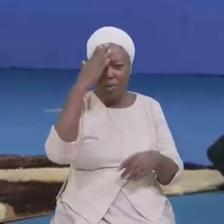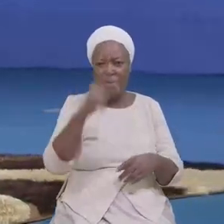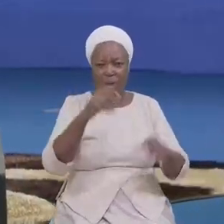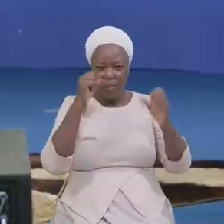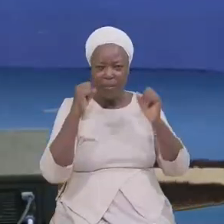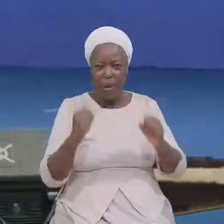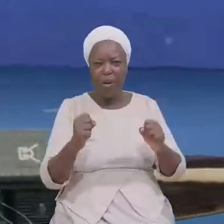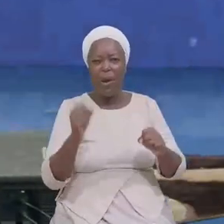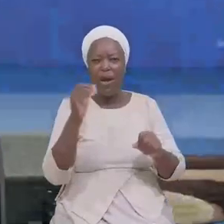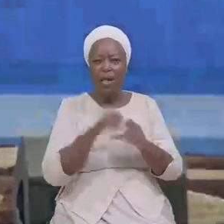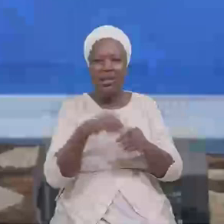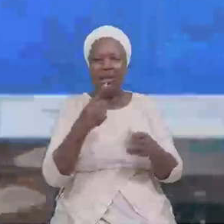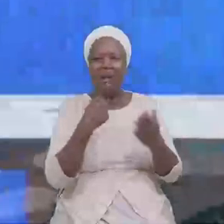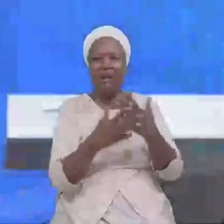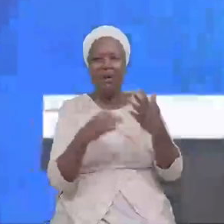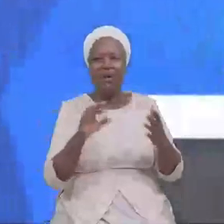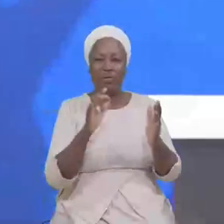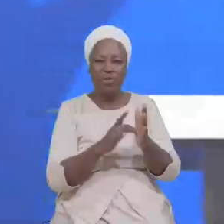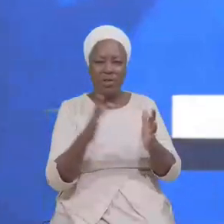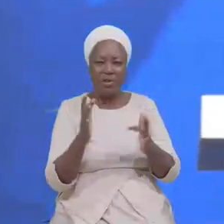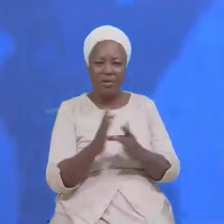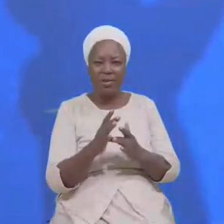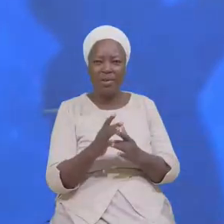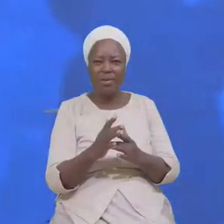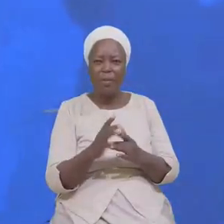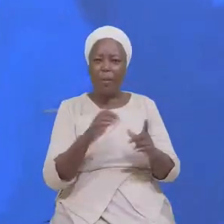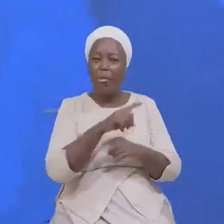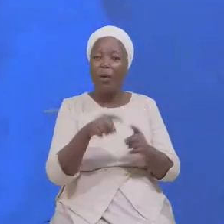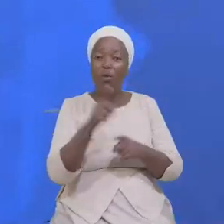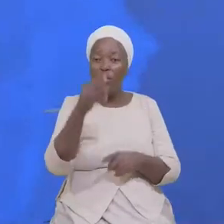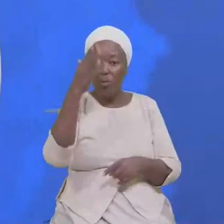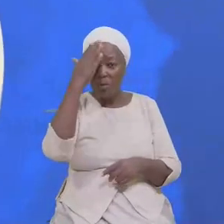quand tu reconnais la puissance dans le sang de Jésus,